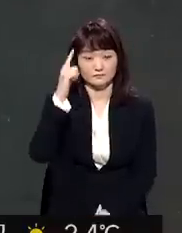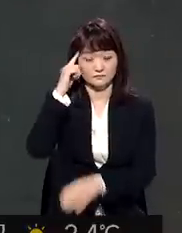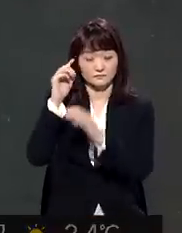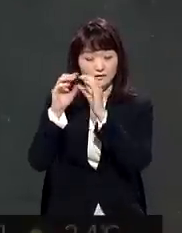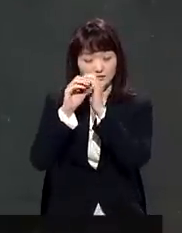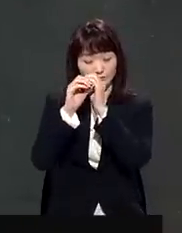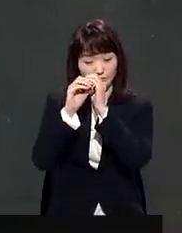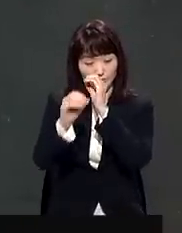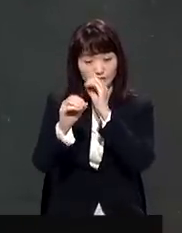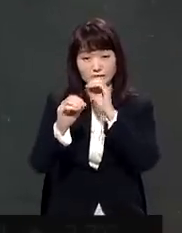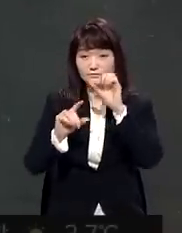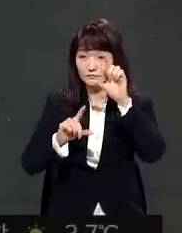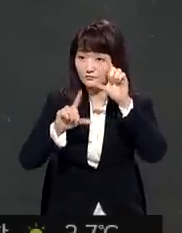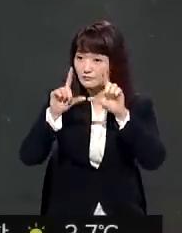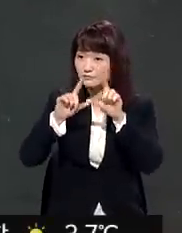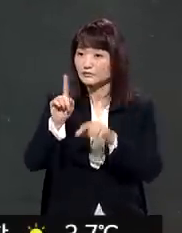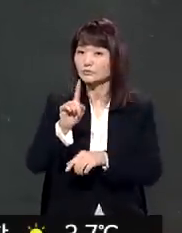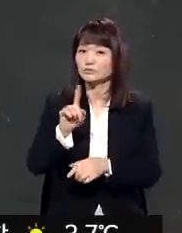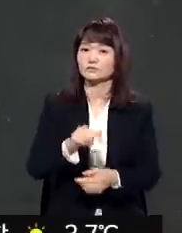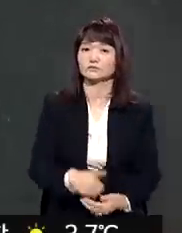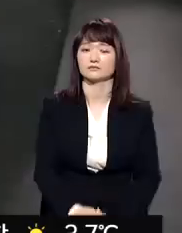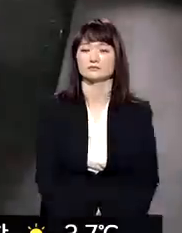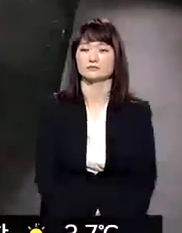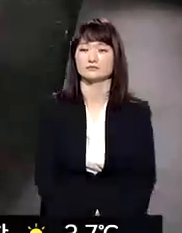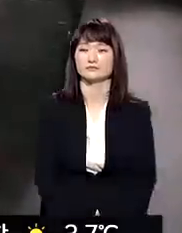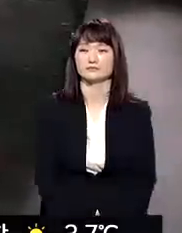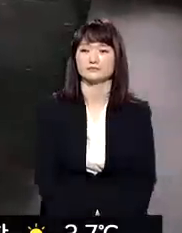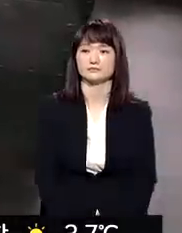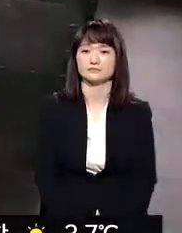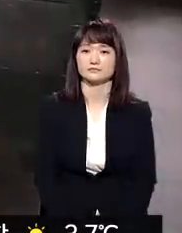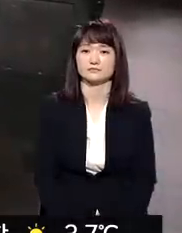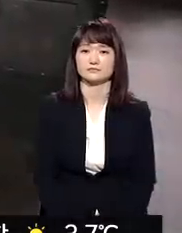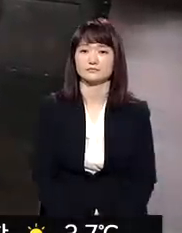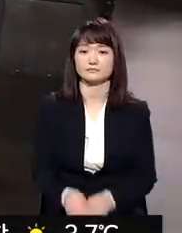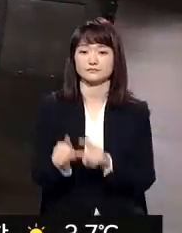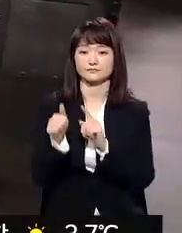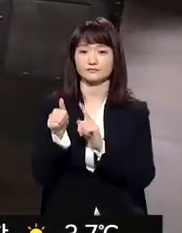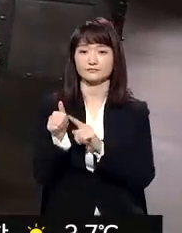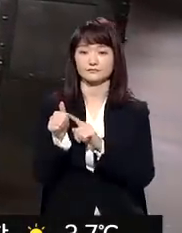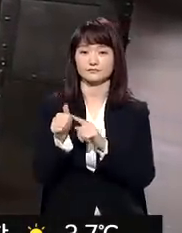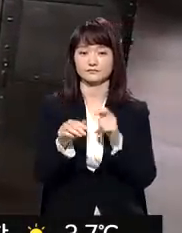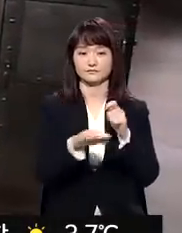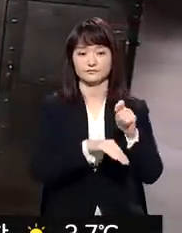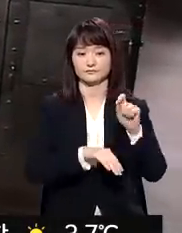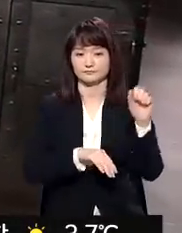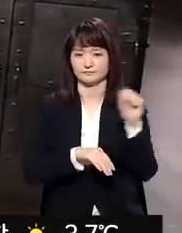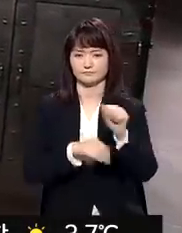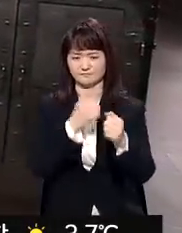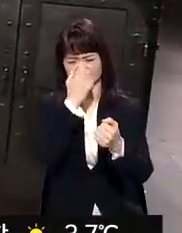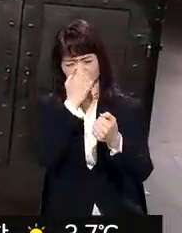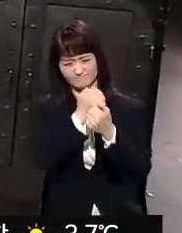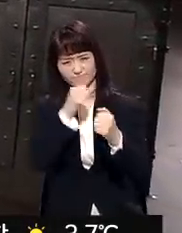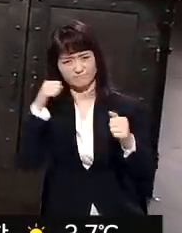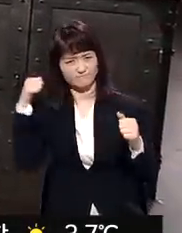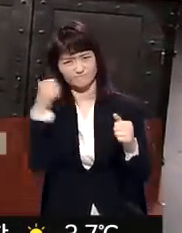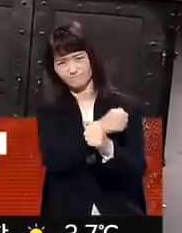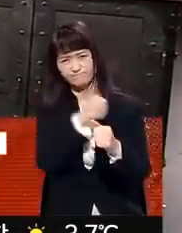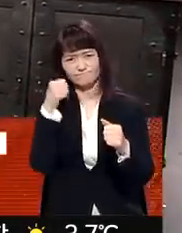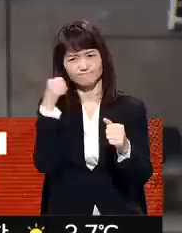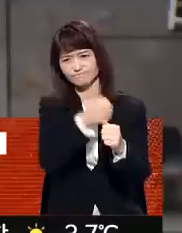혼수상태입니다 팀장 이게 무슨 얘기죠 그러니까 가해자가 사실은 택시 기사분을 무차별적으로 폭행을